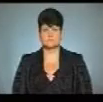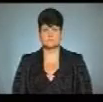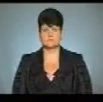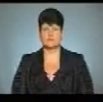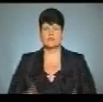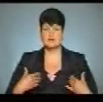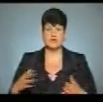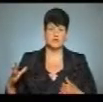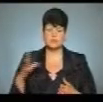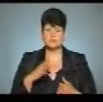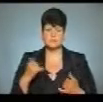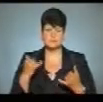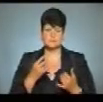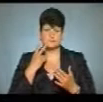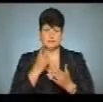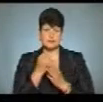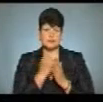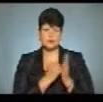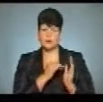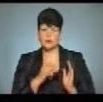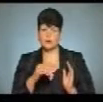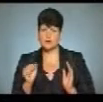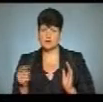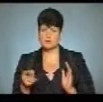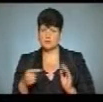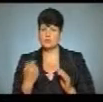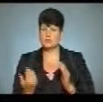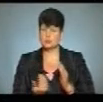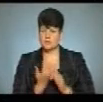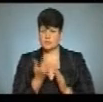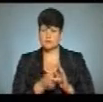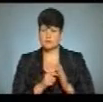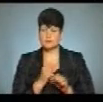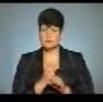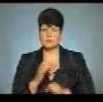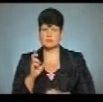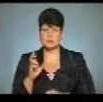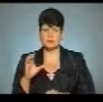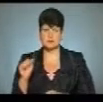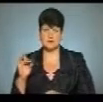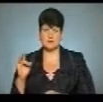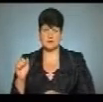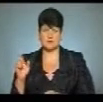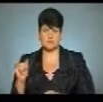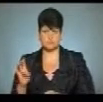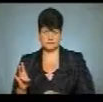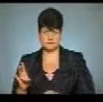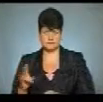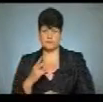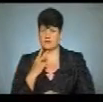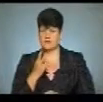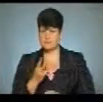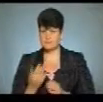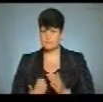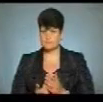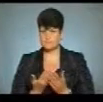Вітаю всіх, хто до нас приєднався. В ефірі телеканалу ЮА «Тернопіль новини» у студії Богдана Сарабун. Дивіться у